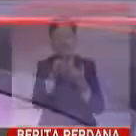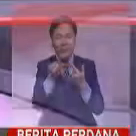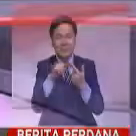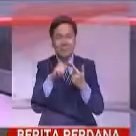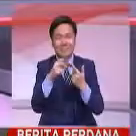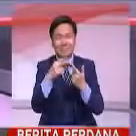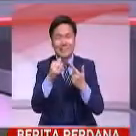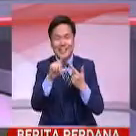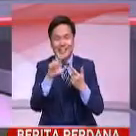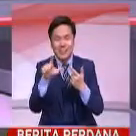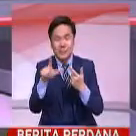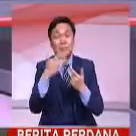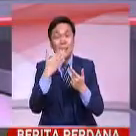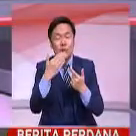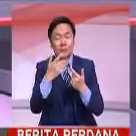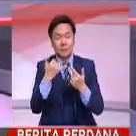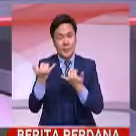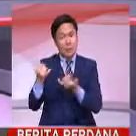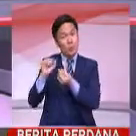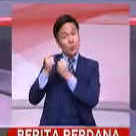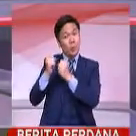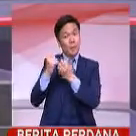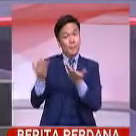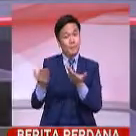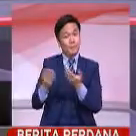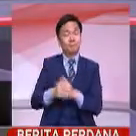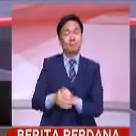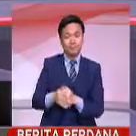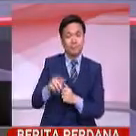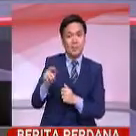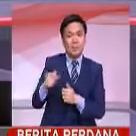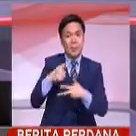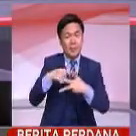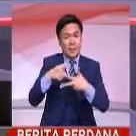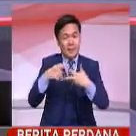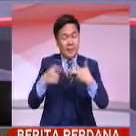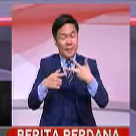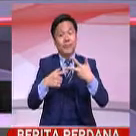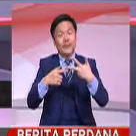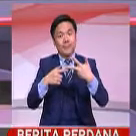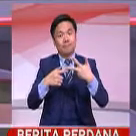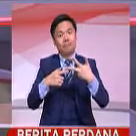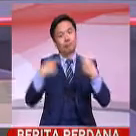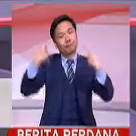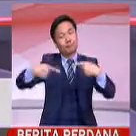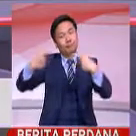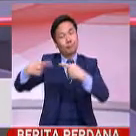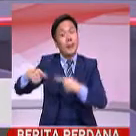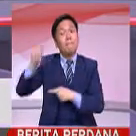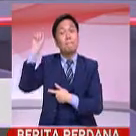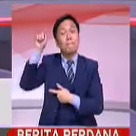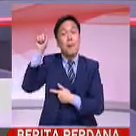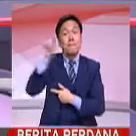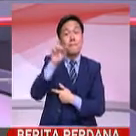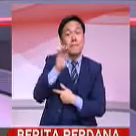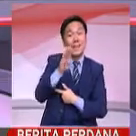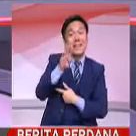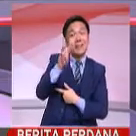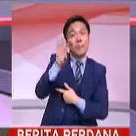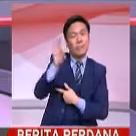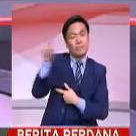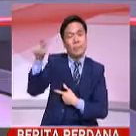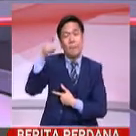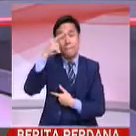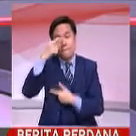Hai Bisa masukkan malam ini hitam legam dengan prestasi pemain Malaysia dalam tiga pertandingan ancuran persekutuan tentunya beda bfd